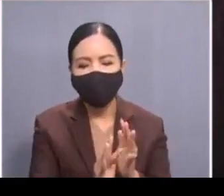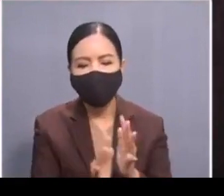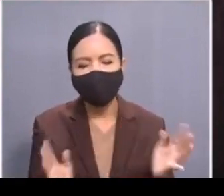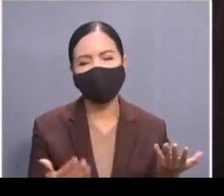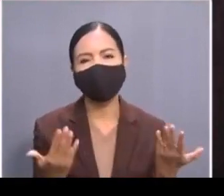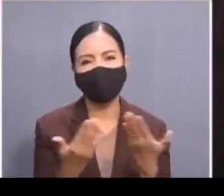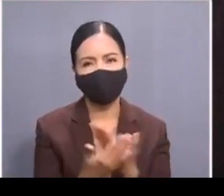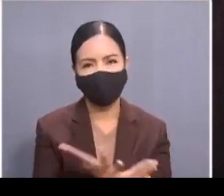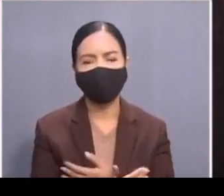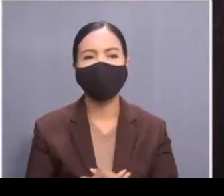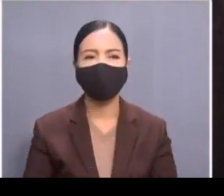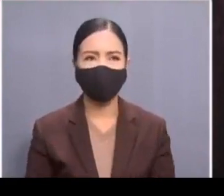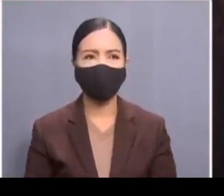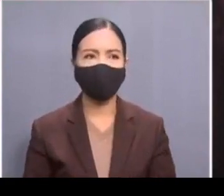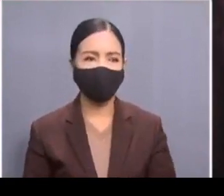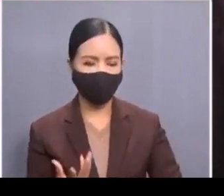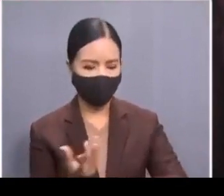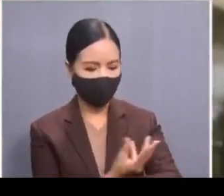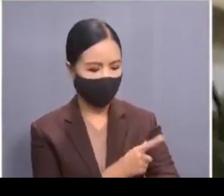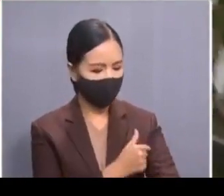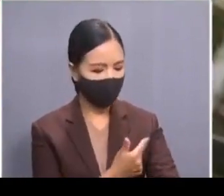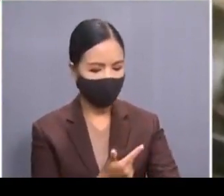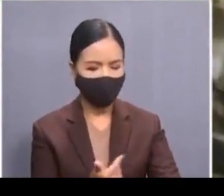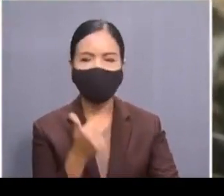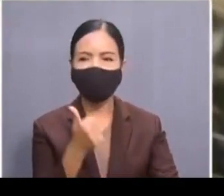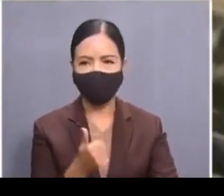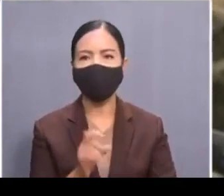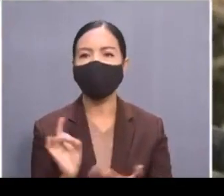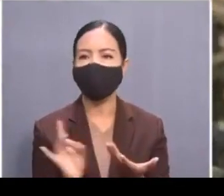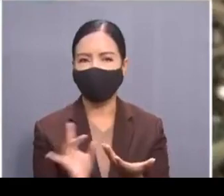าแล้วก็ได้สินค้าตัวที่ตลาดต้องการ